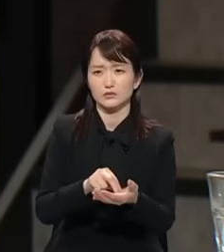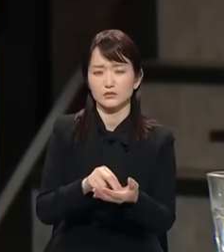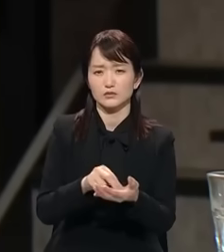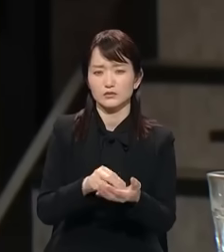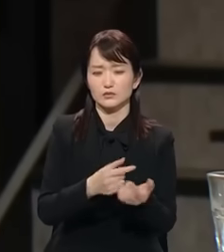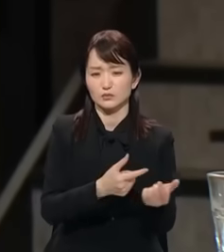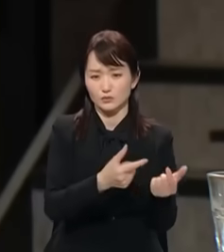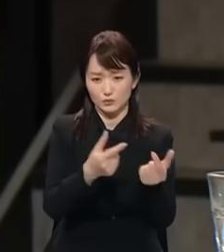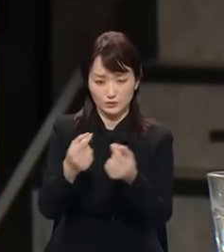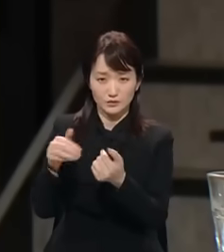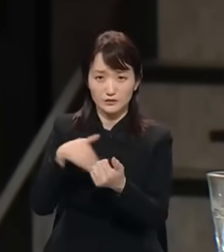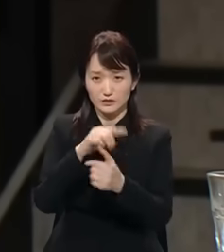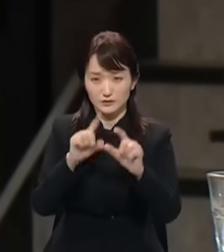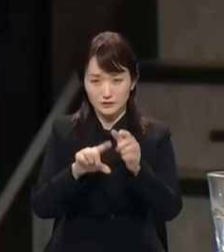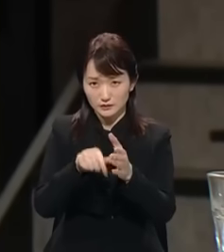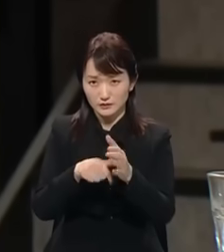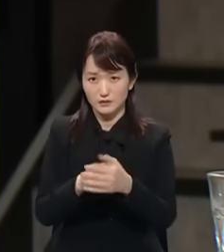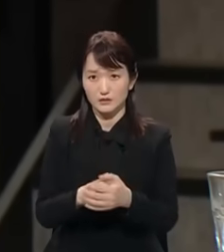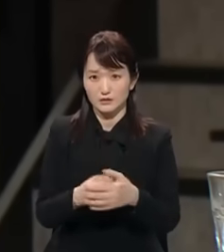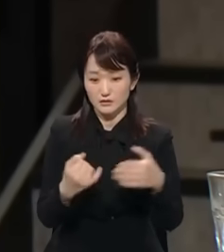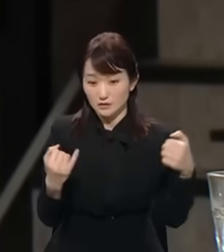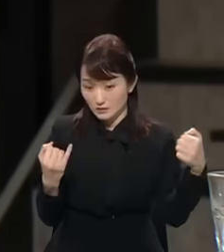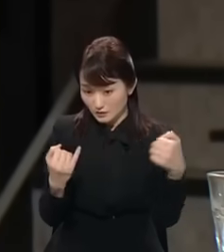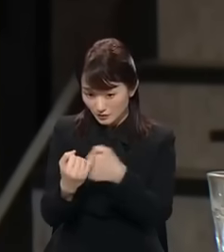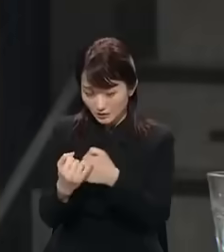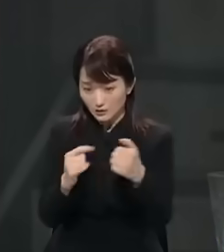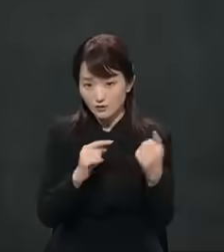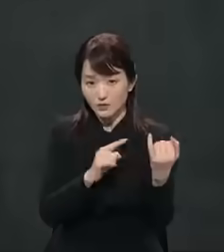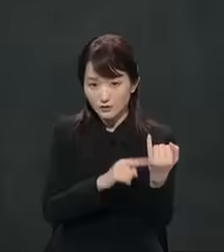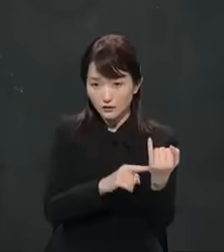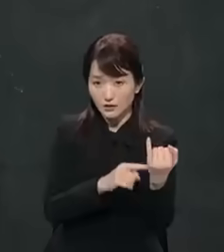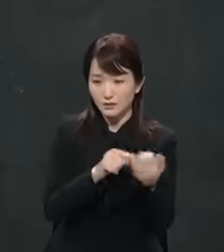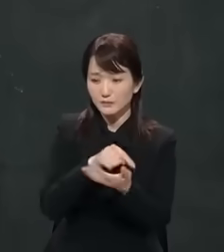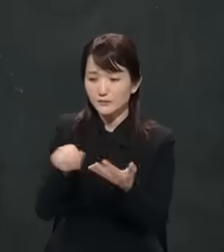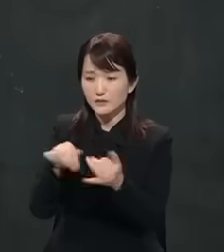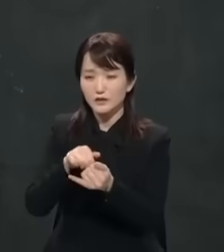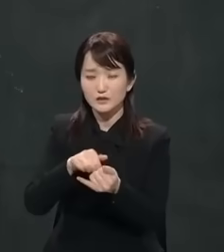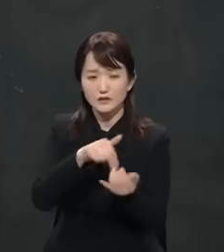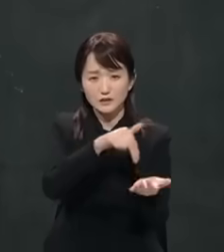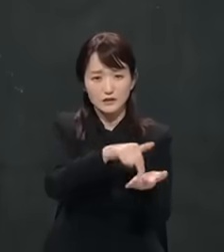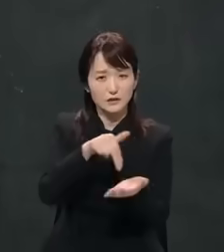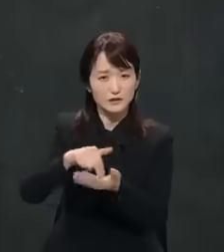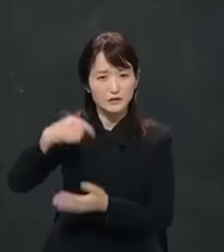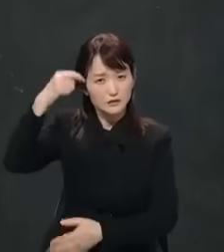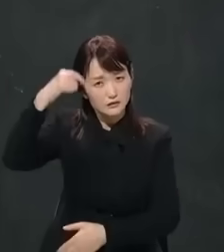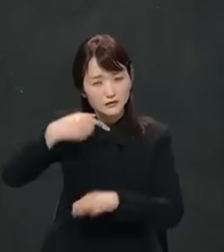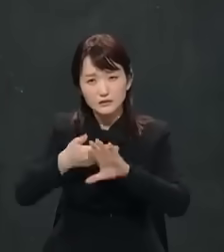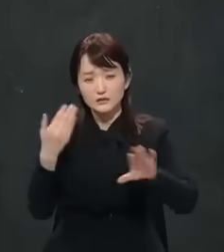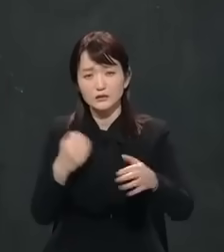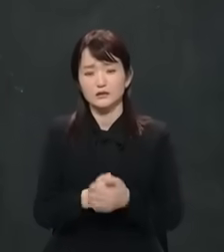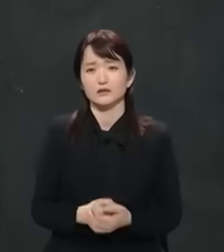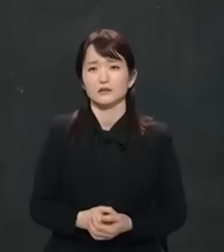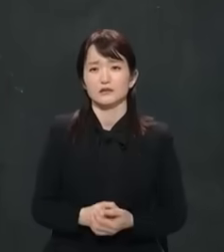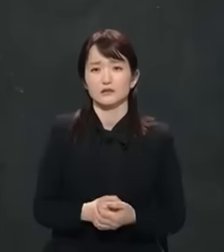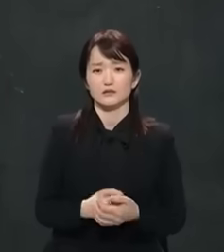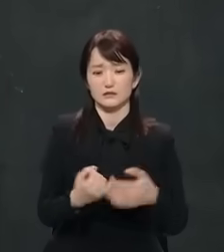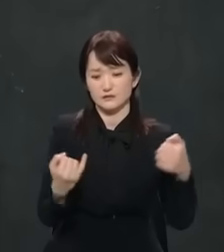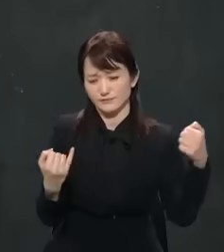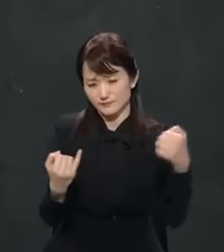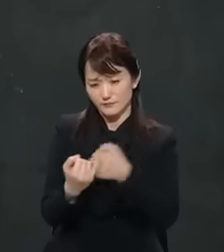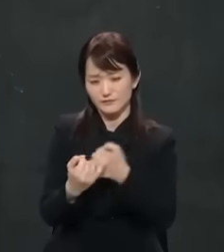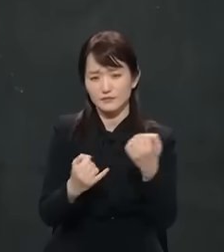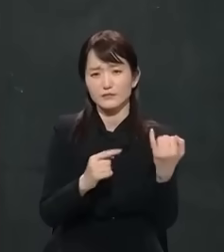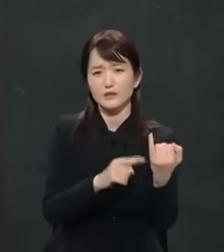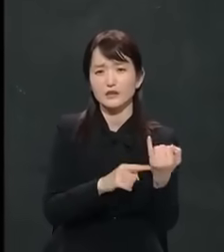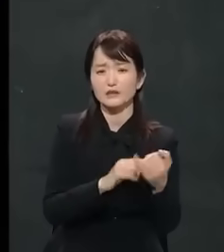대해서이 가해자와 피해자가 따로 느끼는 것이 다르다는 것이죠 예컨데 이제 이제 뭐 가자는 그때 장난으로 했지만 또는 피해자 같은 경우는